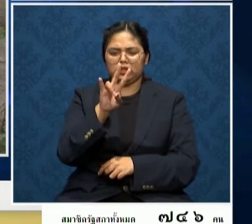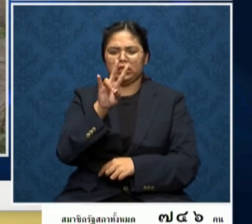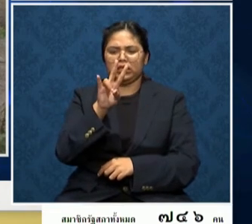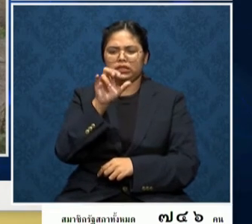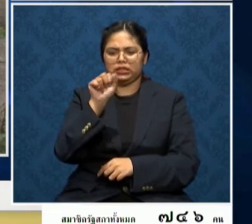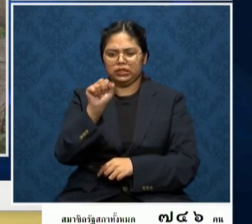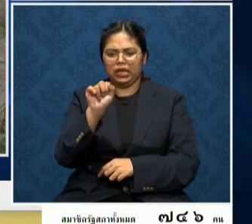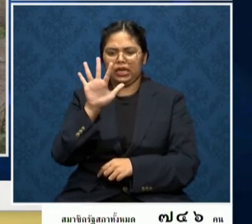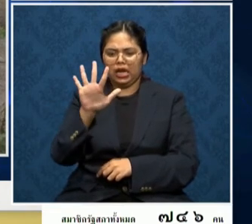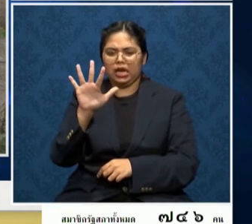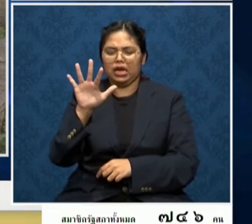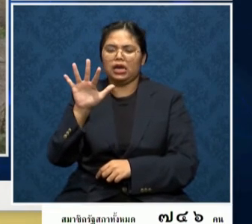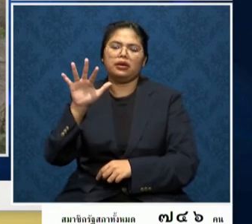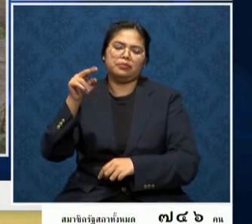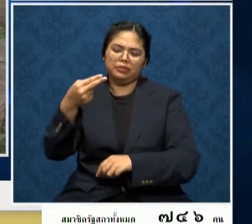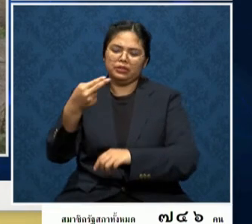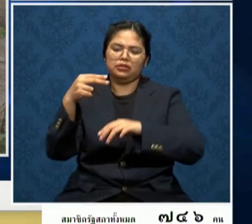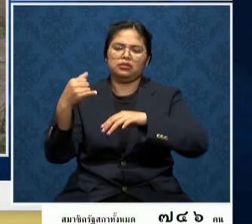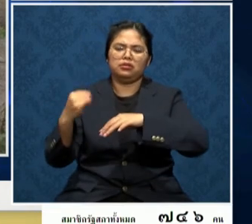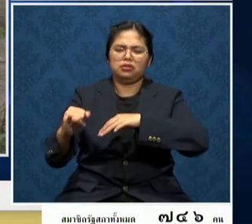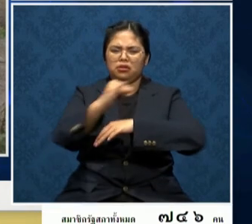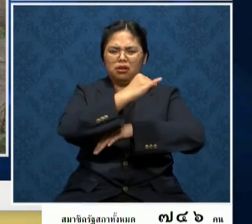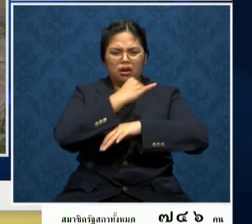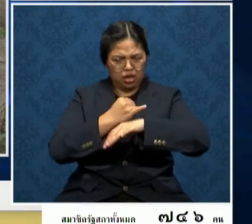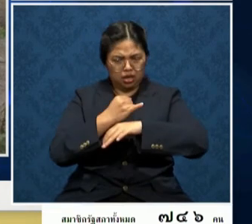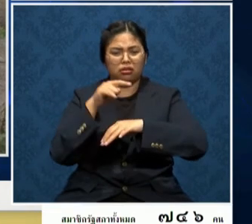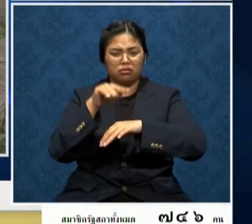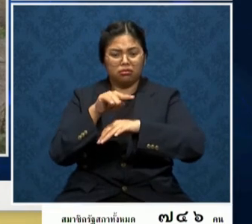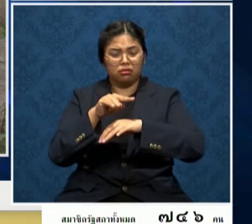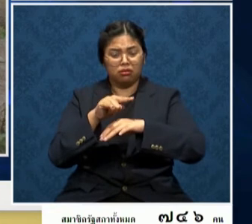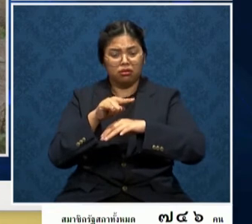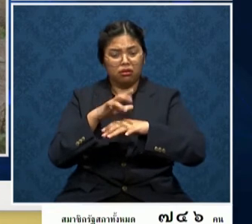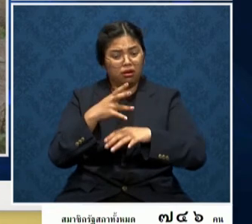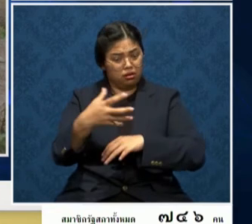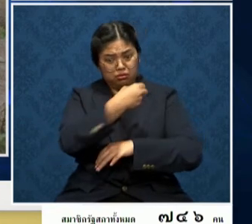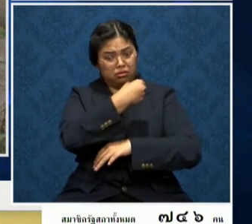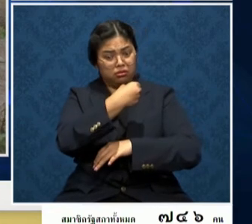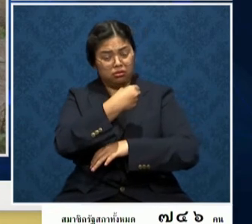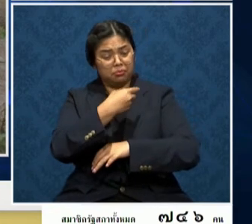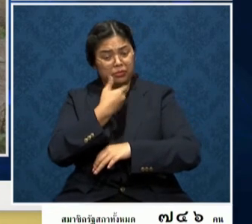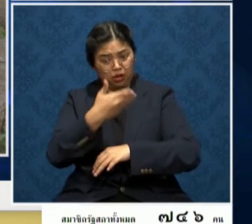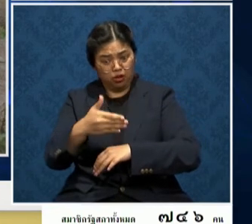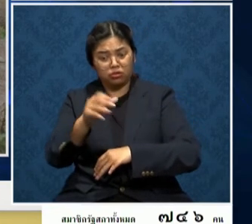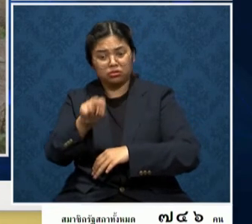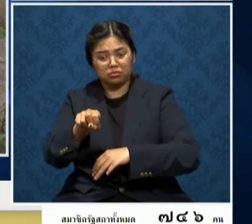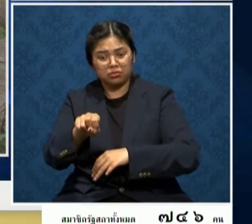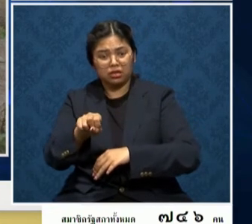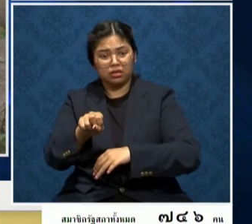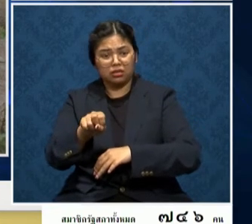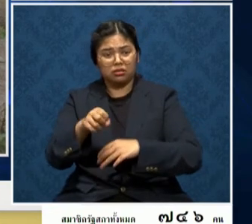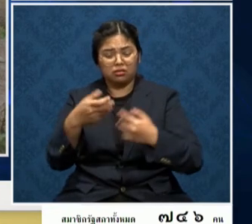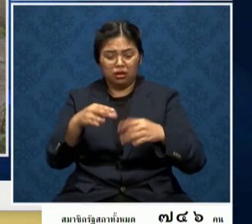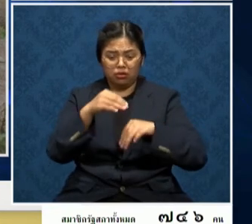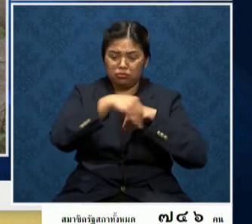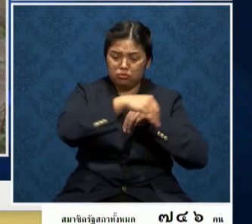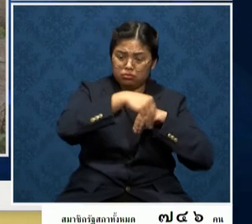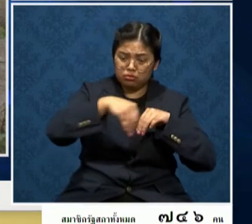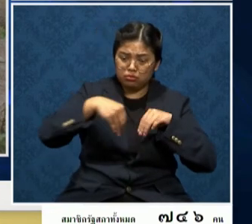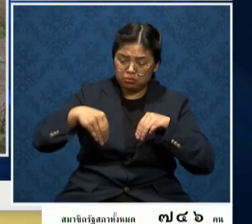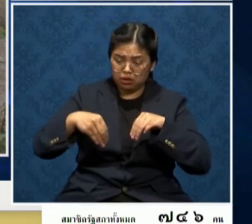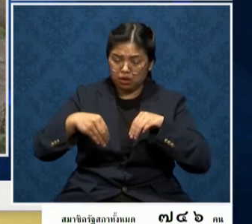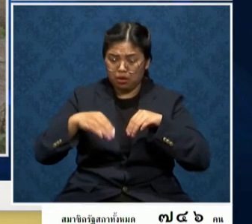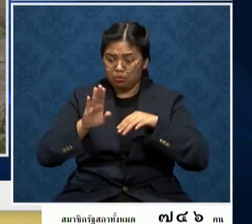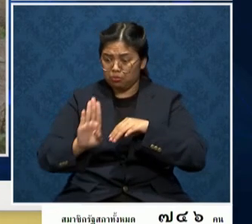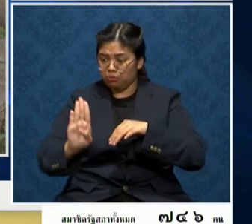จะถูกยึดไปโดยถาวรใช่ไหมและโครงการยึดที่ดินของชาวบ้านมาปลูกป่าร่วมกับบริษัทเอกชนรายใหญ่